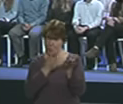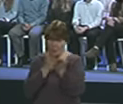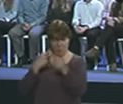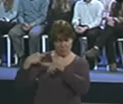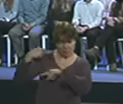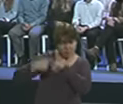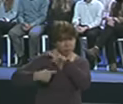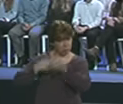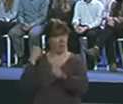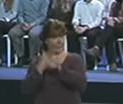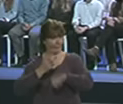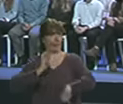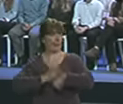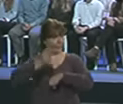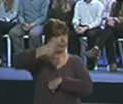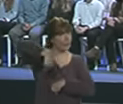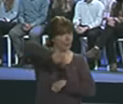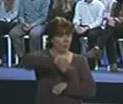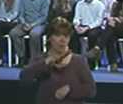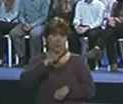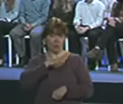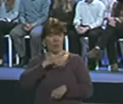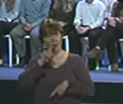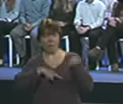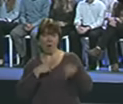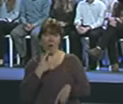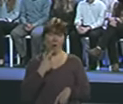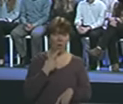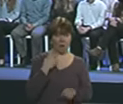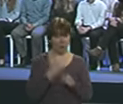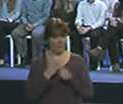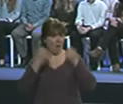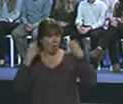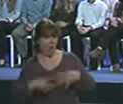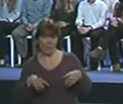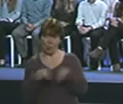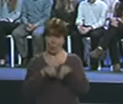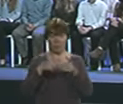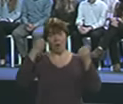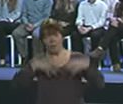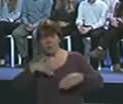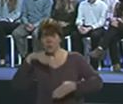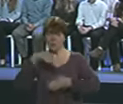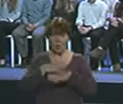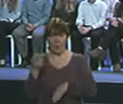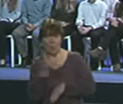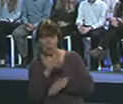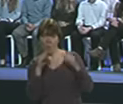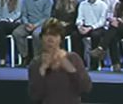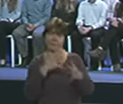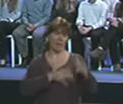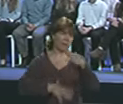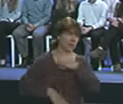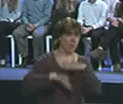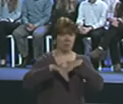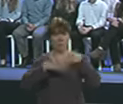patrimoine. Vous avez travaillé dur. Et il y a bien des jours où vous n'en aviez pas envie. Et il y a bien des soirs où vous êtes rentré fatigué et